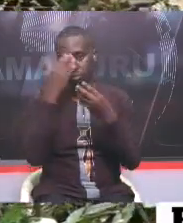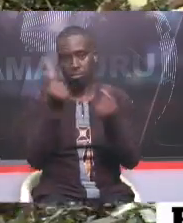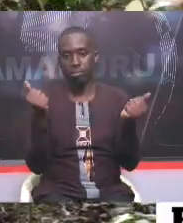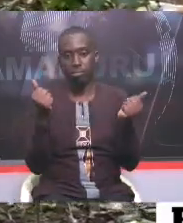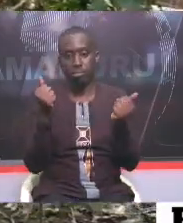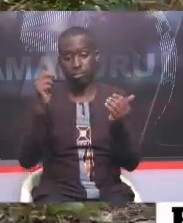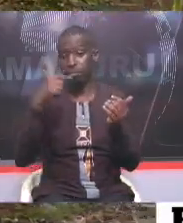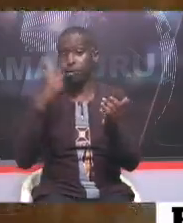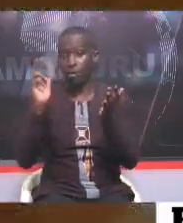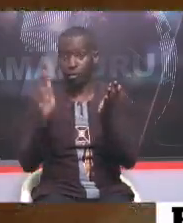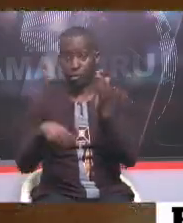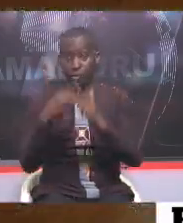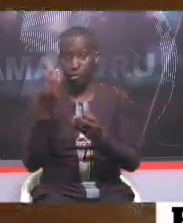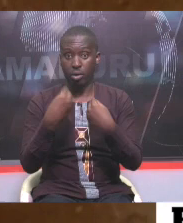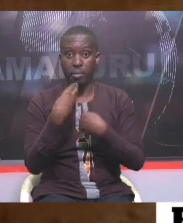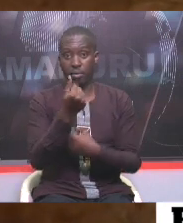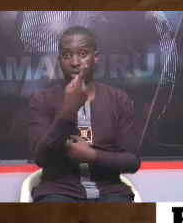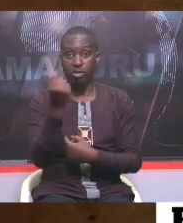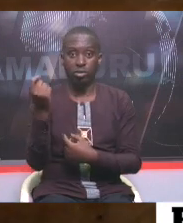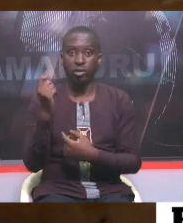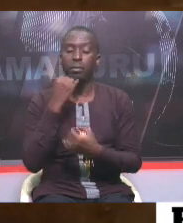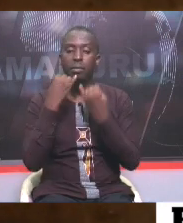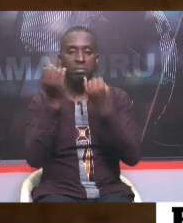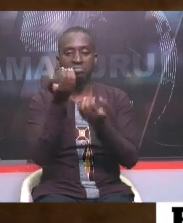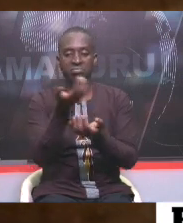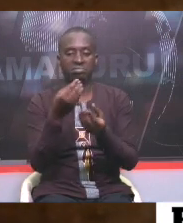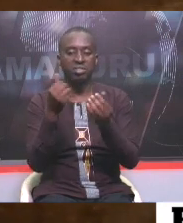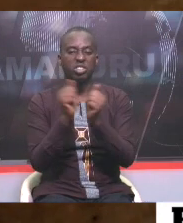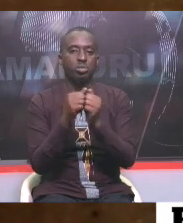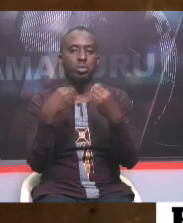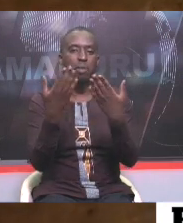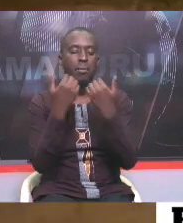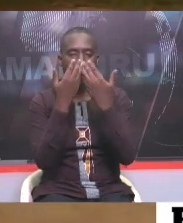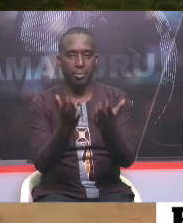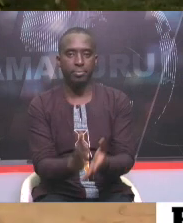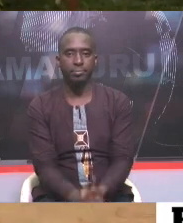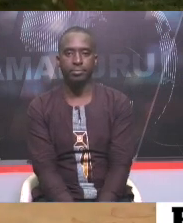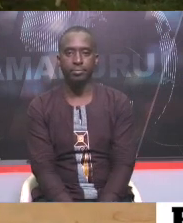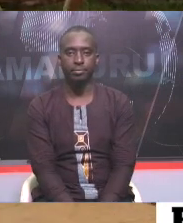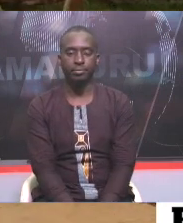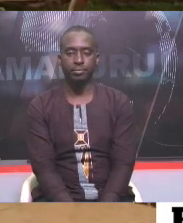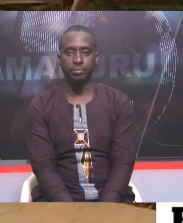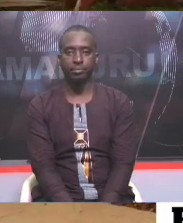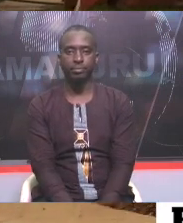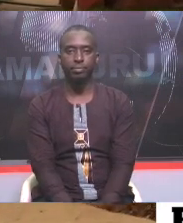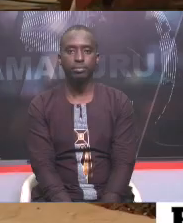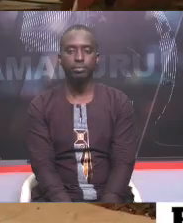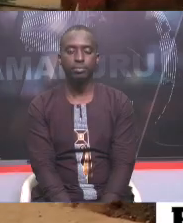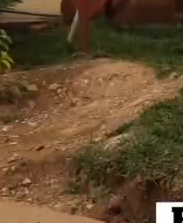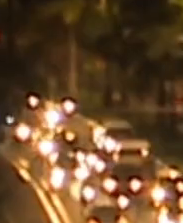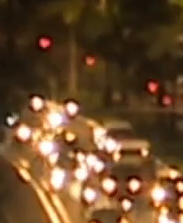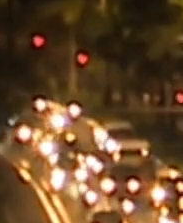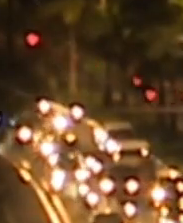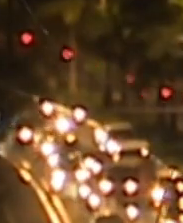ko batsinze duhereza amafaranga 100,000 ndabaga ati ndani igiceri cy'icumi ngiye nabahereza. Radio TV 10 mu karere ka Rusizi, Ngendi Jean de Dieu